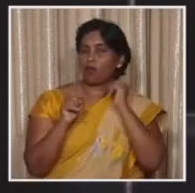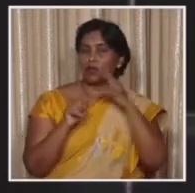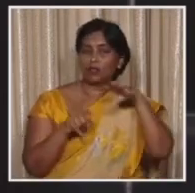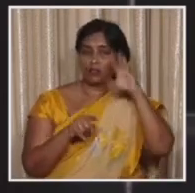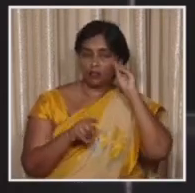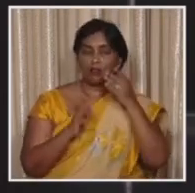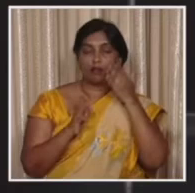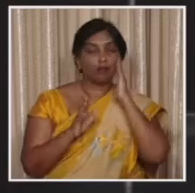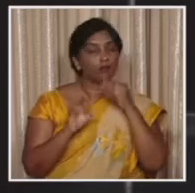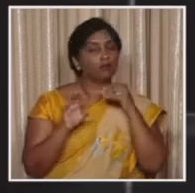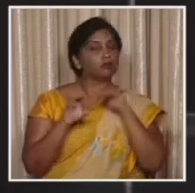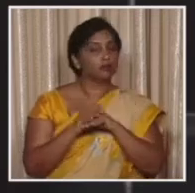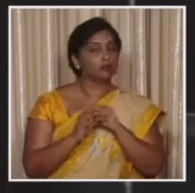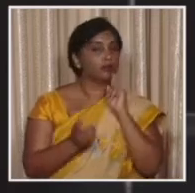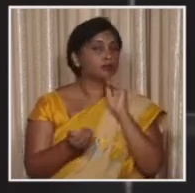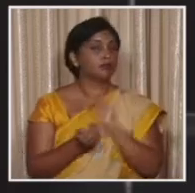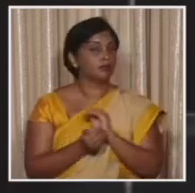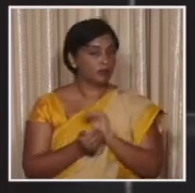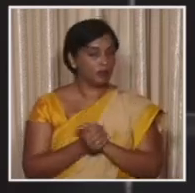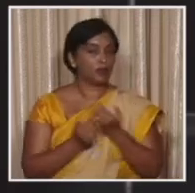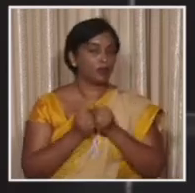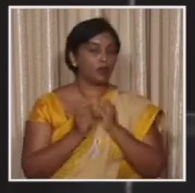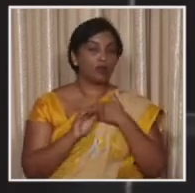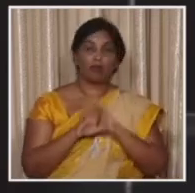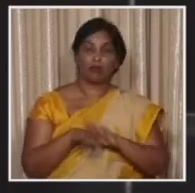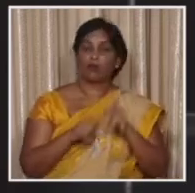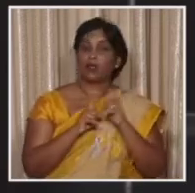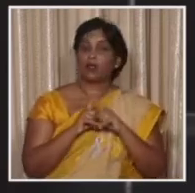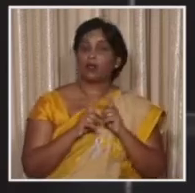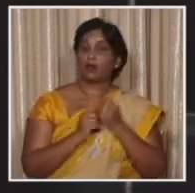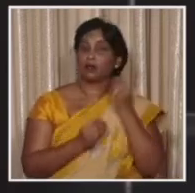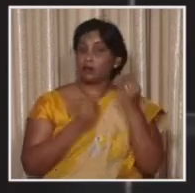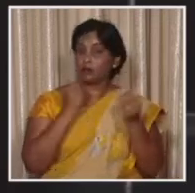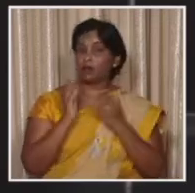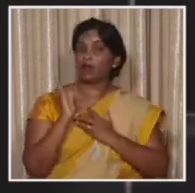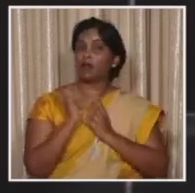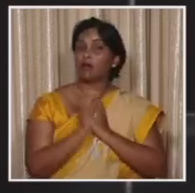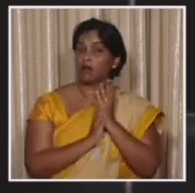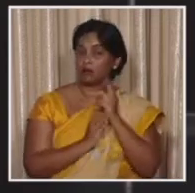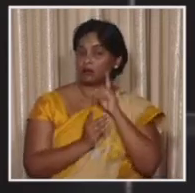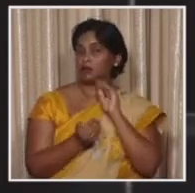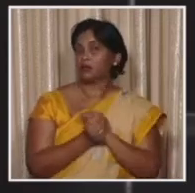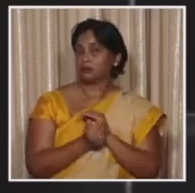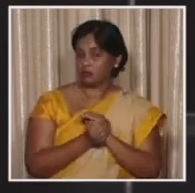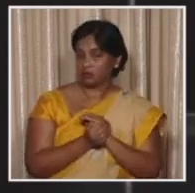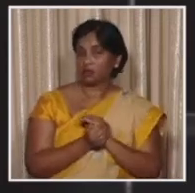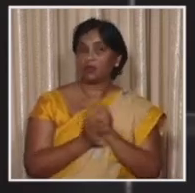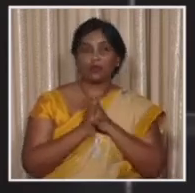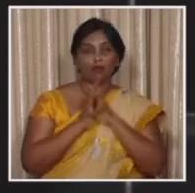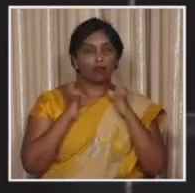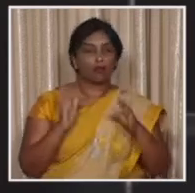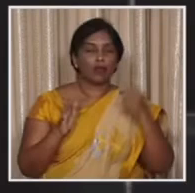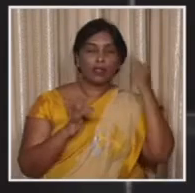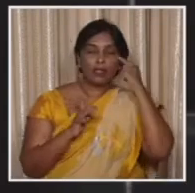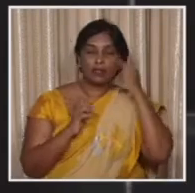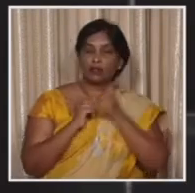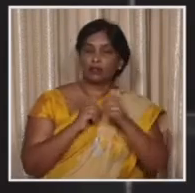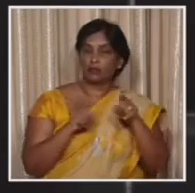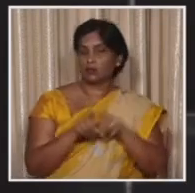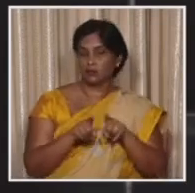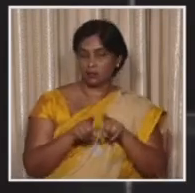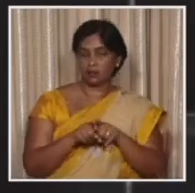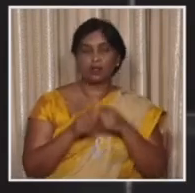ඒ අනන්‍යතාවයන් ආරක්ෂා කරගෙන තම දරුවන්ට අධ්‍යාපනය ලබා දීමට ඇති අයිතිය ආරක්ෂා කිරීමට පුළුල් කල්පනාවෙන් කටයුතු කළ